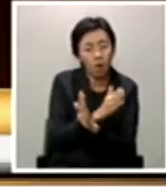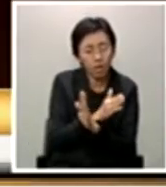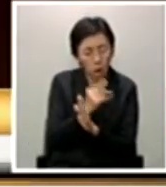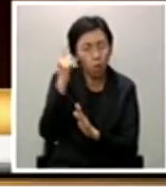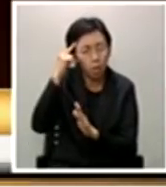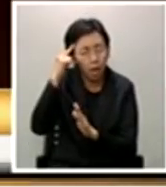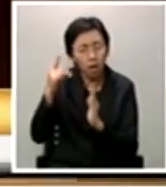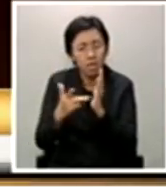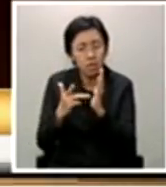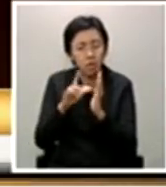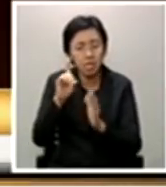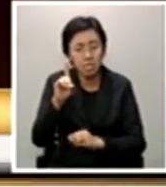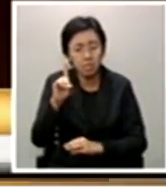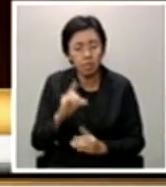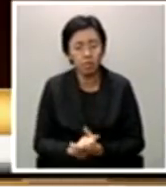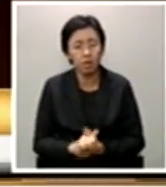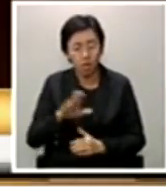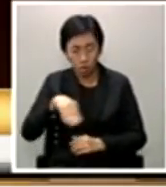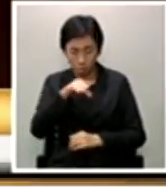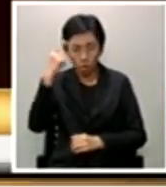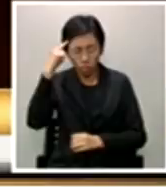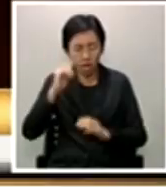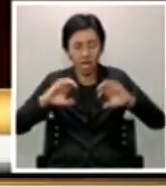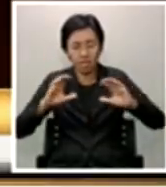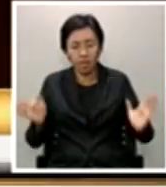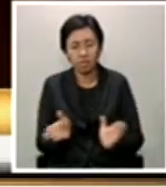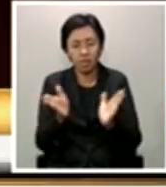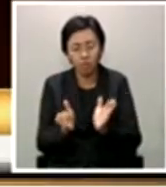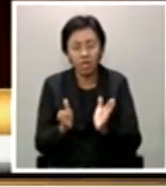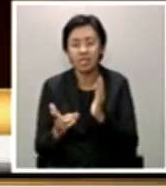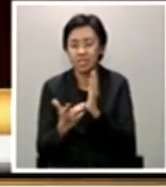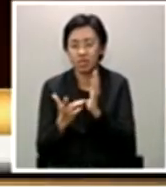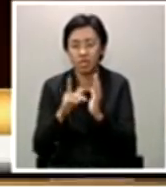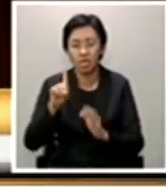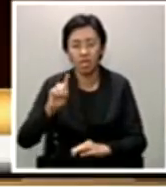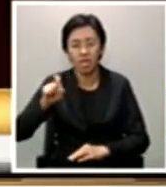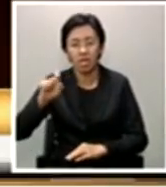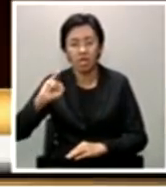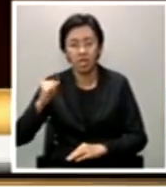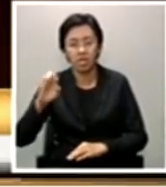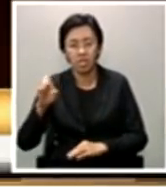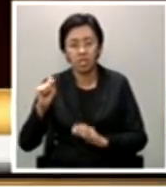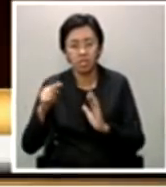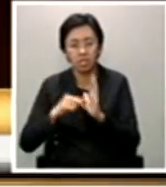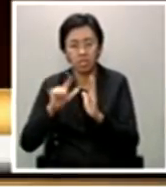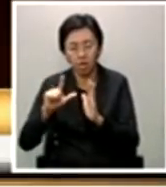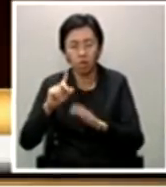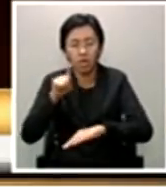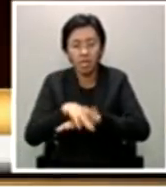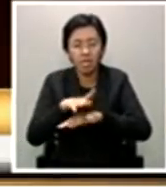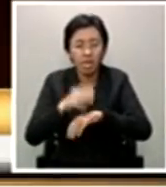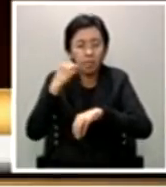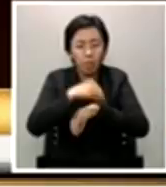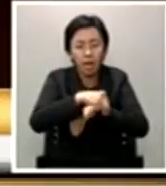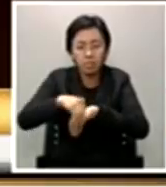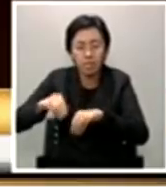หมรัฐบาลนี้ใช่หรือไม่ที่เป็นคนกระตุ้นเรื่องของดิจิทัลใครเป็นคนลงทุนในอินเทอร์เน็ตหมู่บ้าน 70,000 กว่าหมู่บ้าน